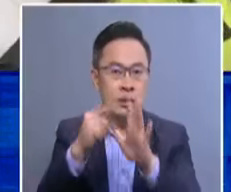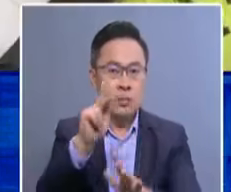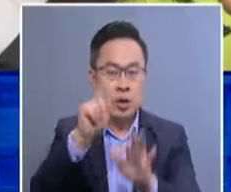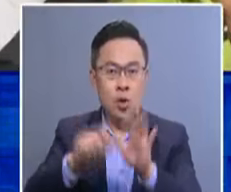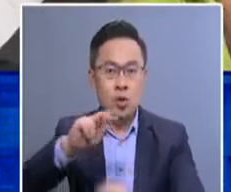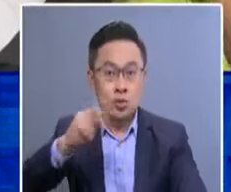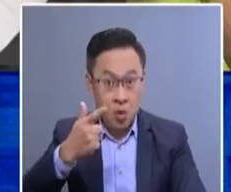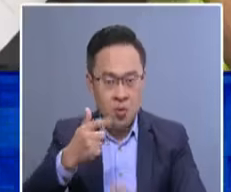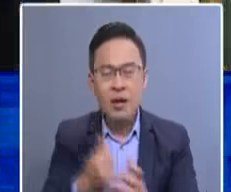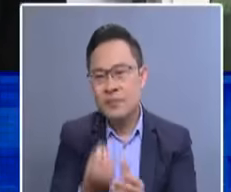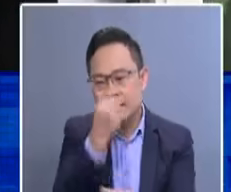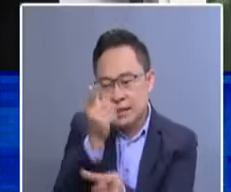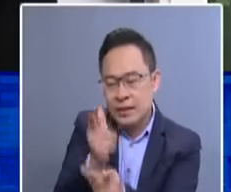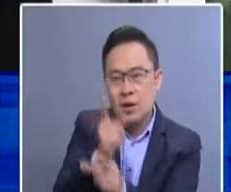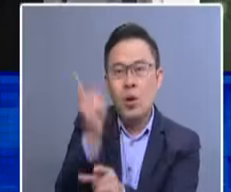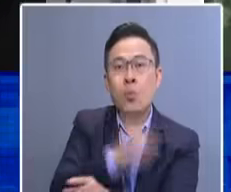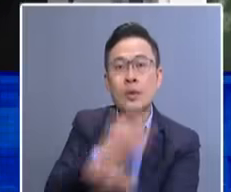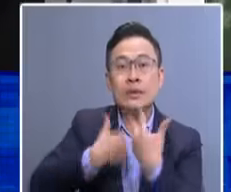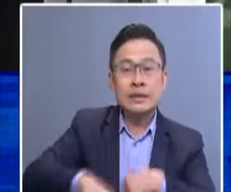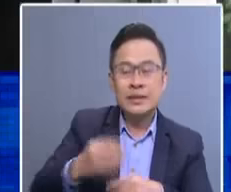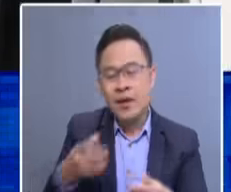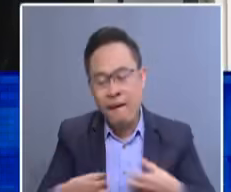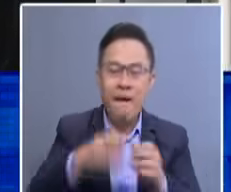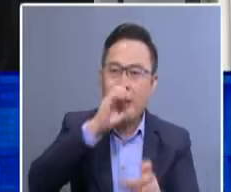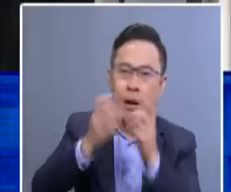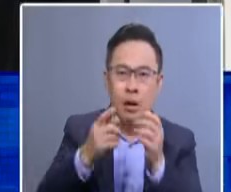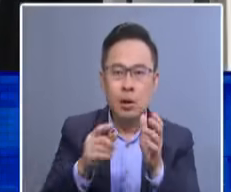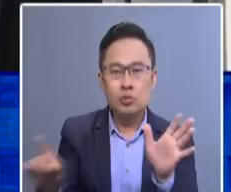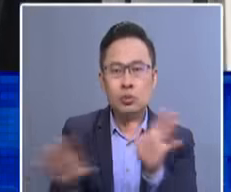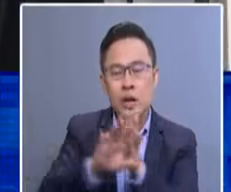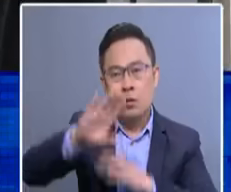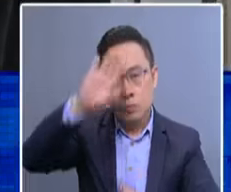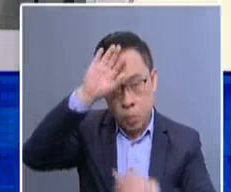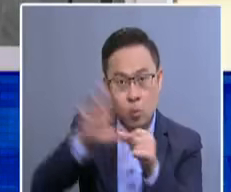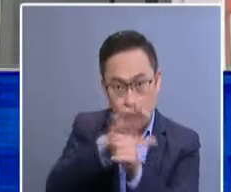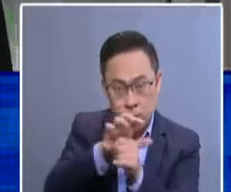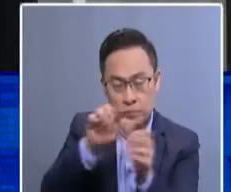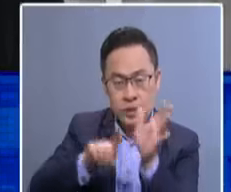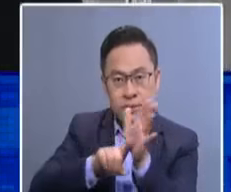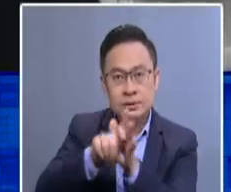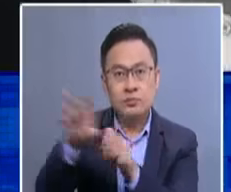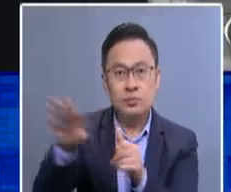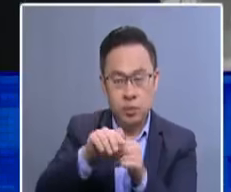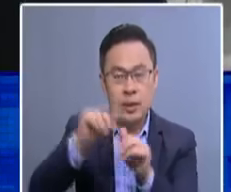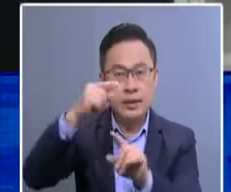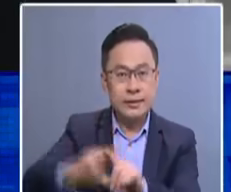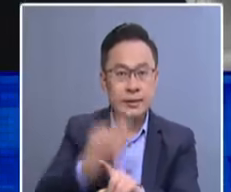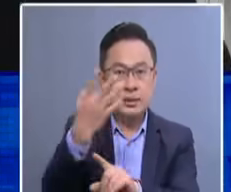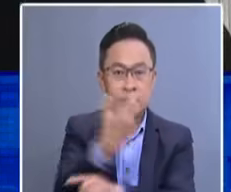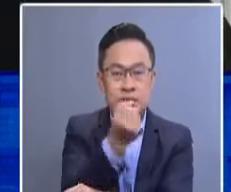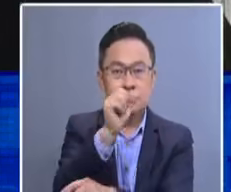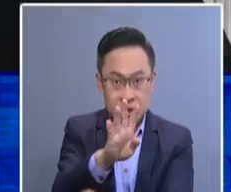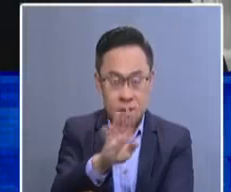ชารักษาจุที่โรงพยาบาลมหาราชนครราชสีมาตั้งแต่ 14เมษายนนะครับรายนี้เนี่ยมีภาวะอ้วนคือน้ำหนัก